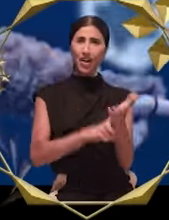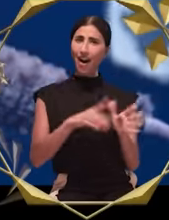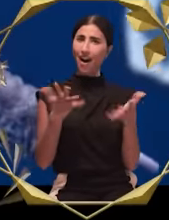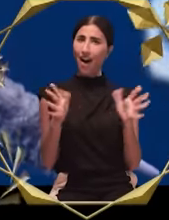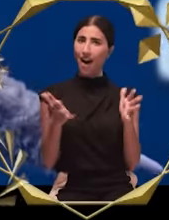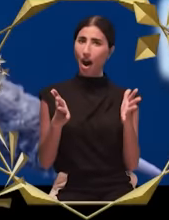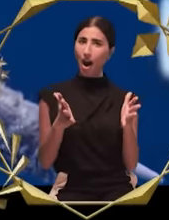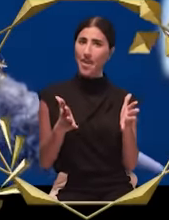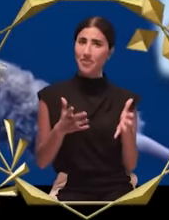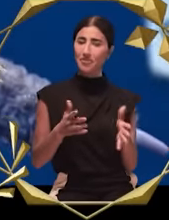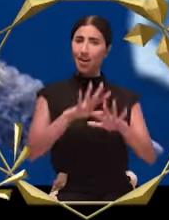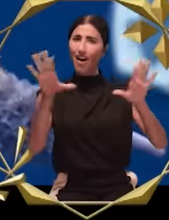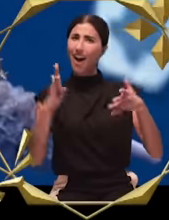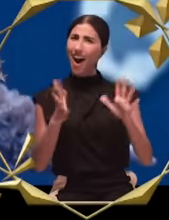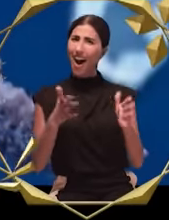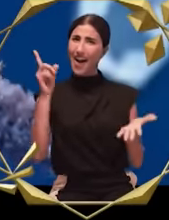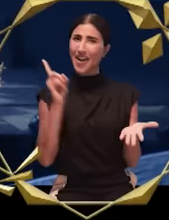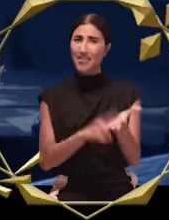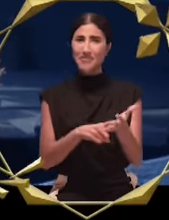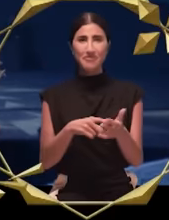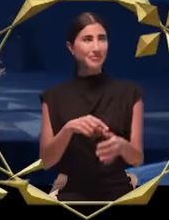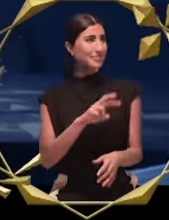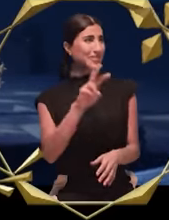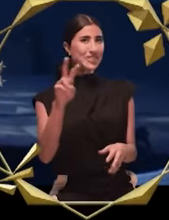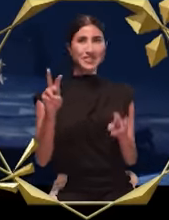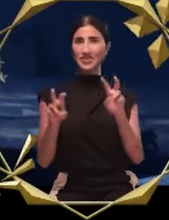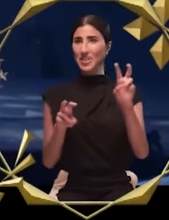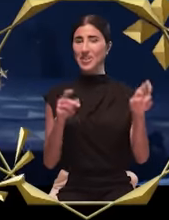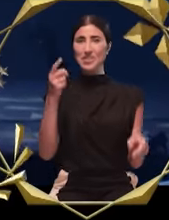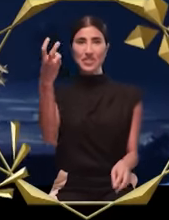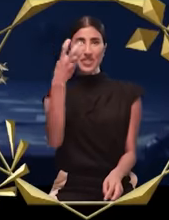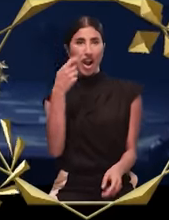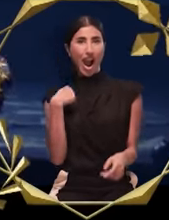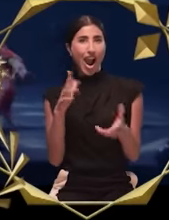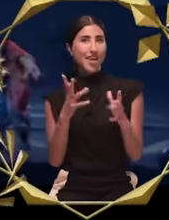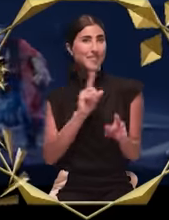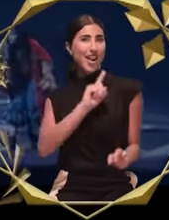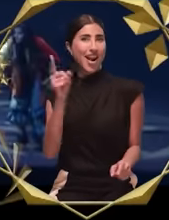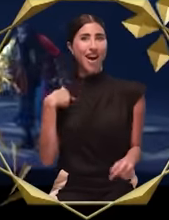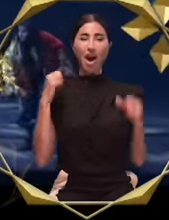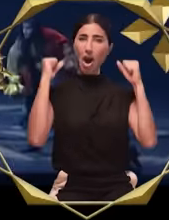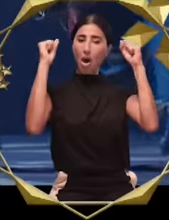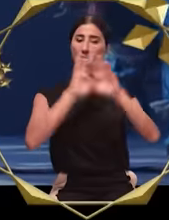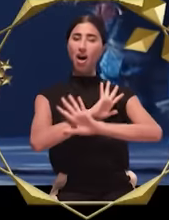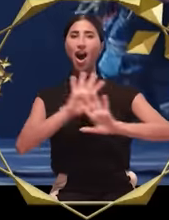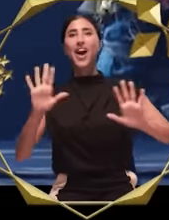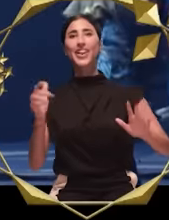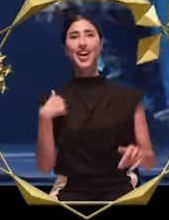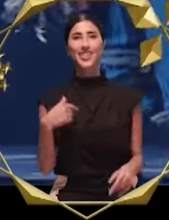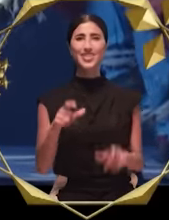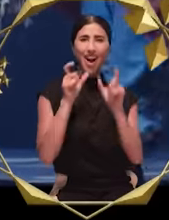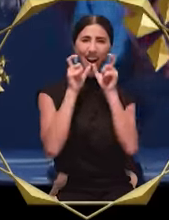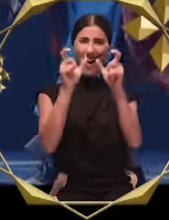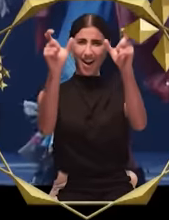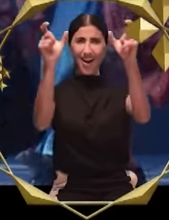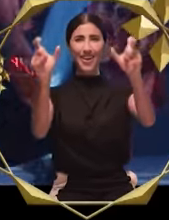خافوا فعلا خافوا مني لم يشعر أحد في جبني خافوا